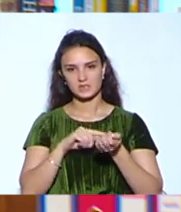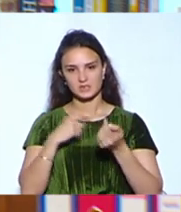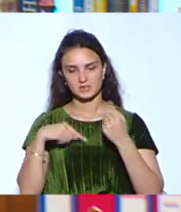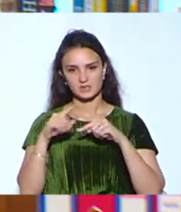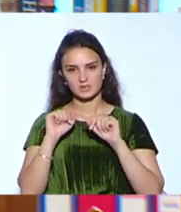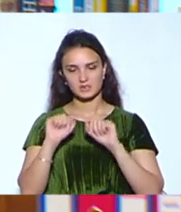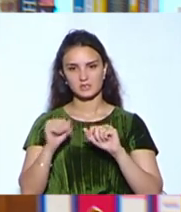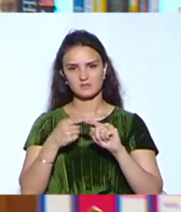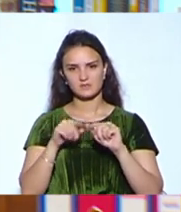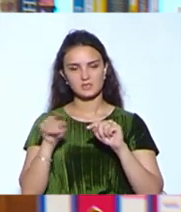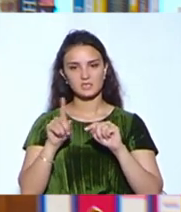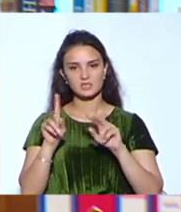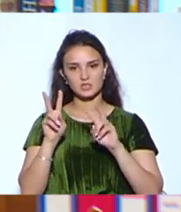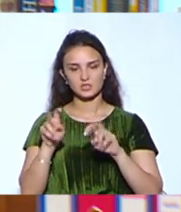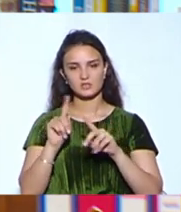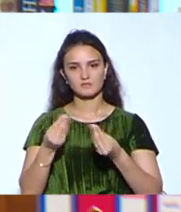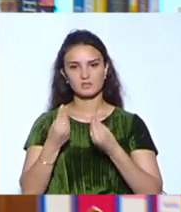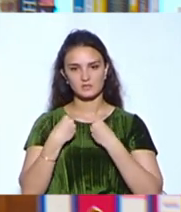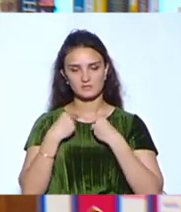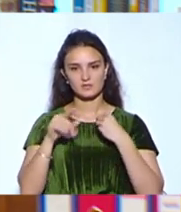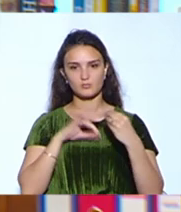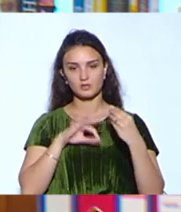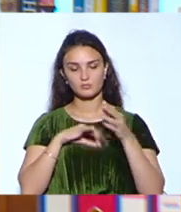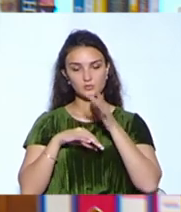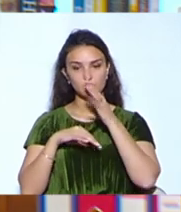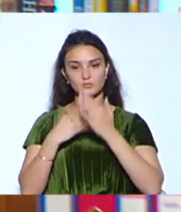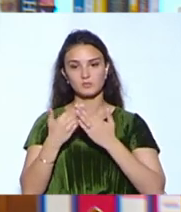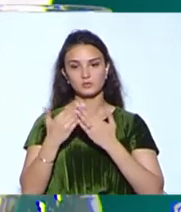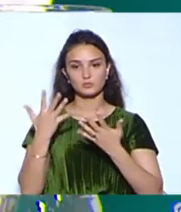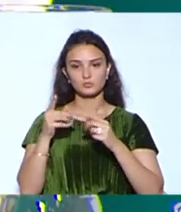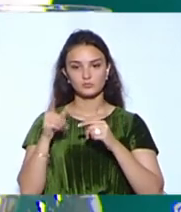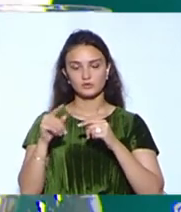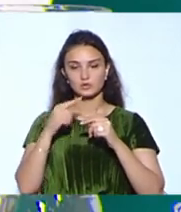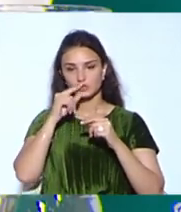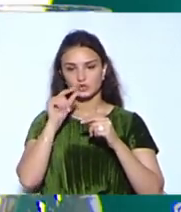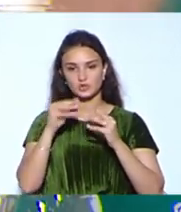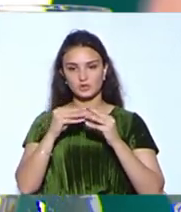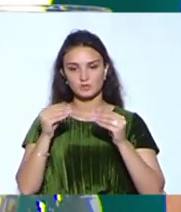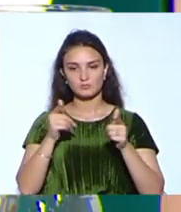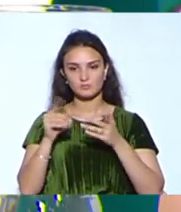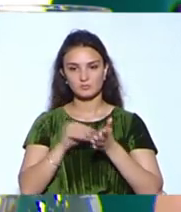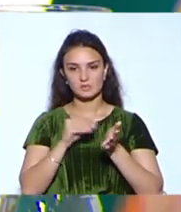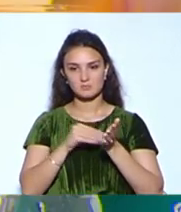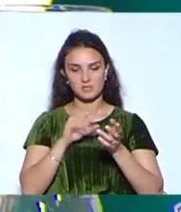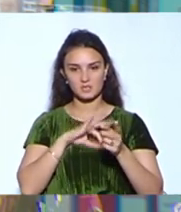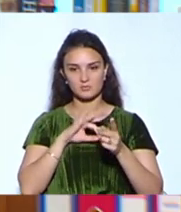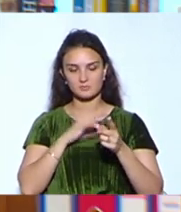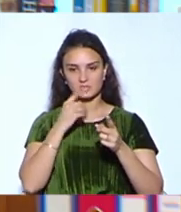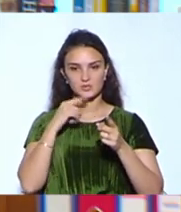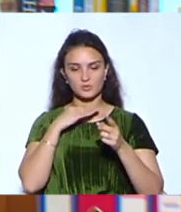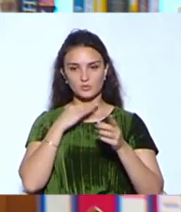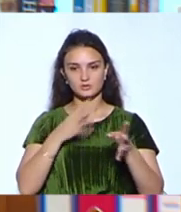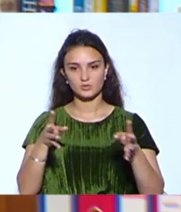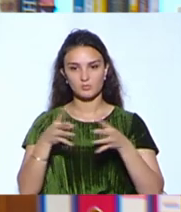იცავს. ეს რა უპირატესობას გვაძლევს შინდის გამოყენების დროს? მაგალითად, თუ თქვენ შინდისგან მომზადებულ საწებელას გამოიყენებთ წითელ